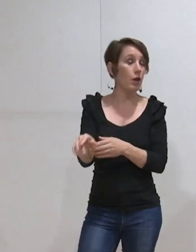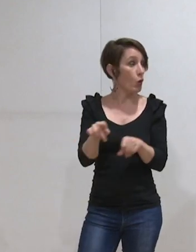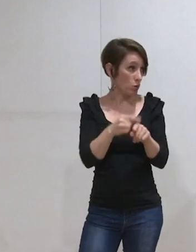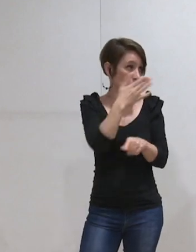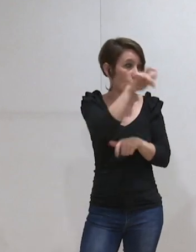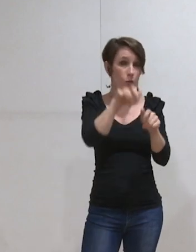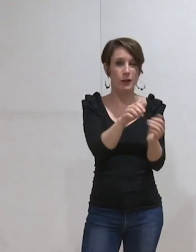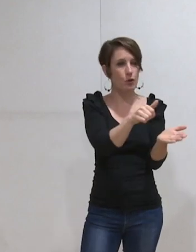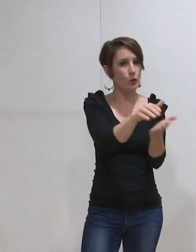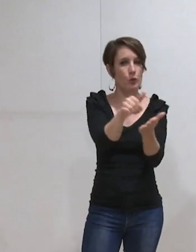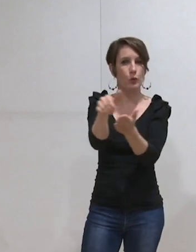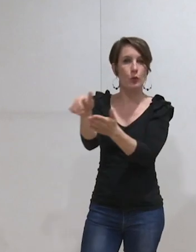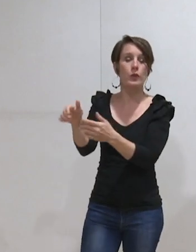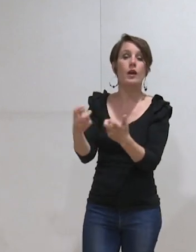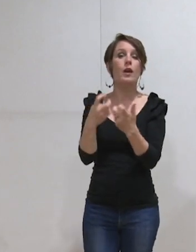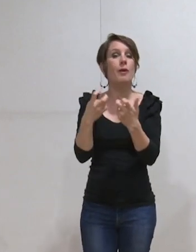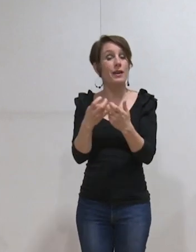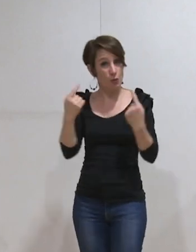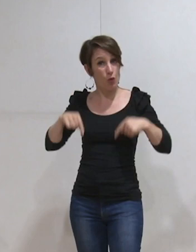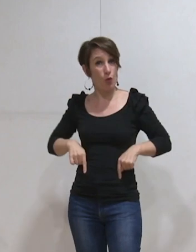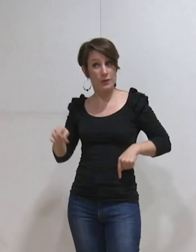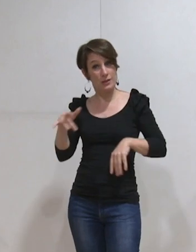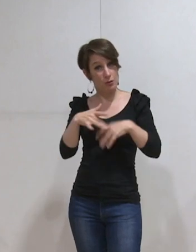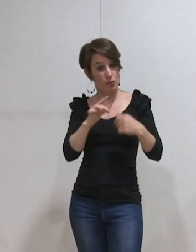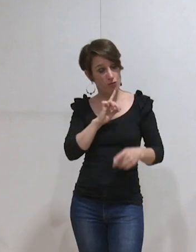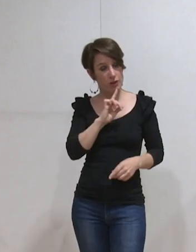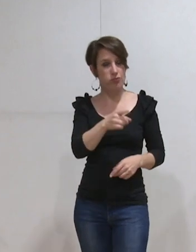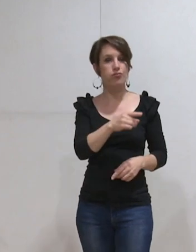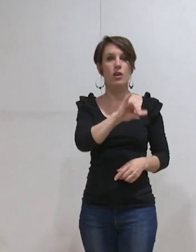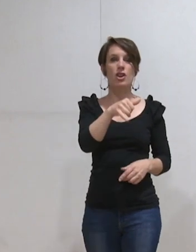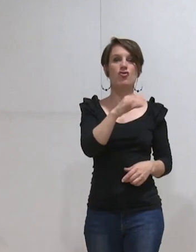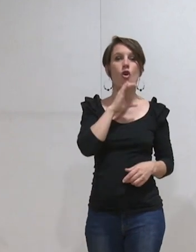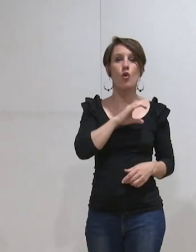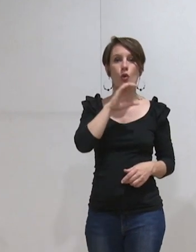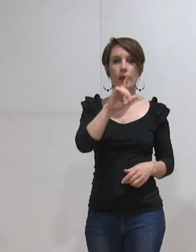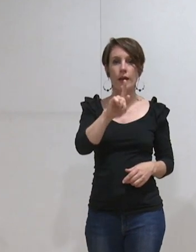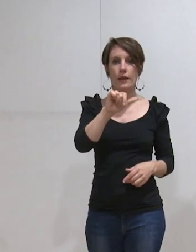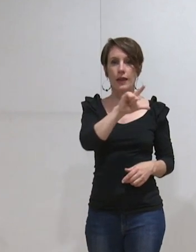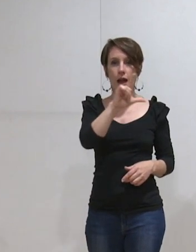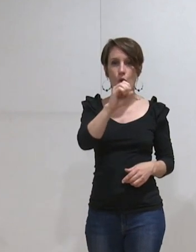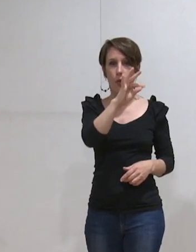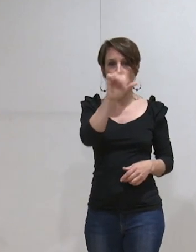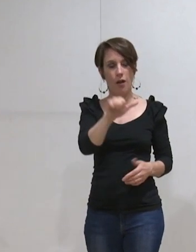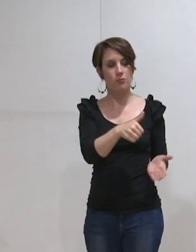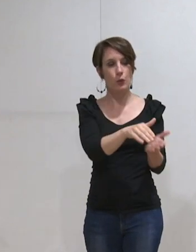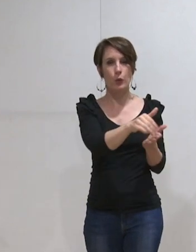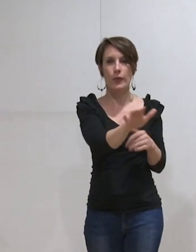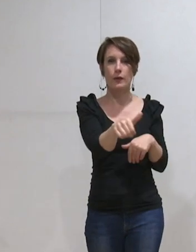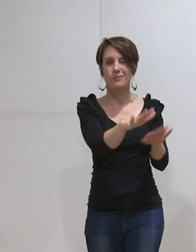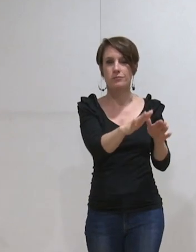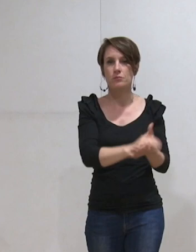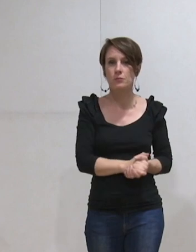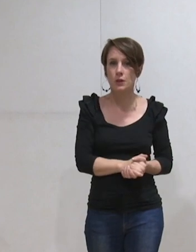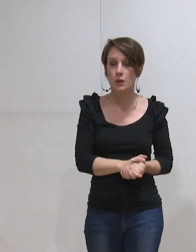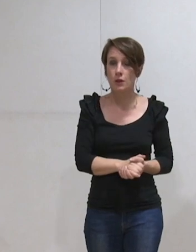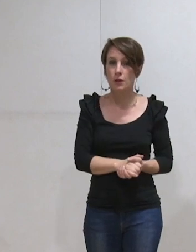qui a indiqué la sortie à Jean-Claude Galotta et pour d'autres et bien on pourrait peut-être